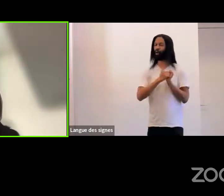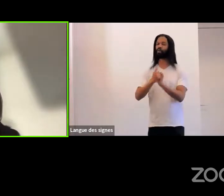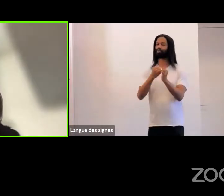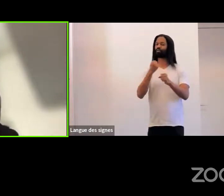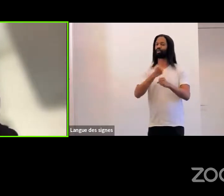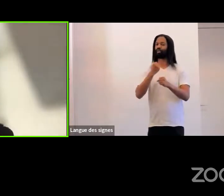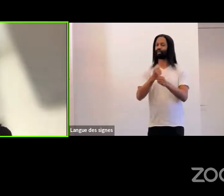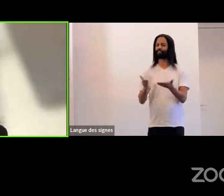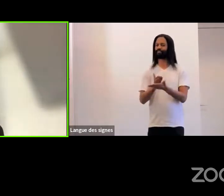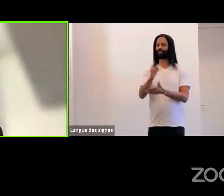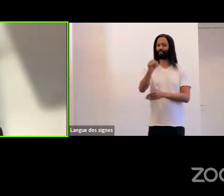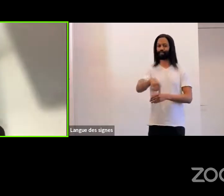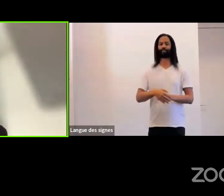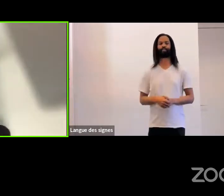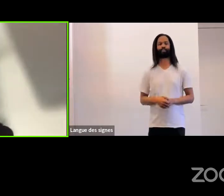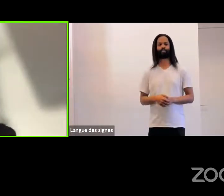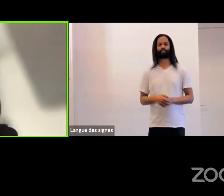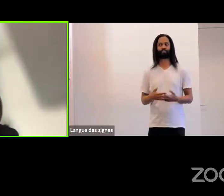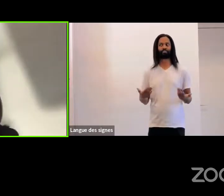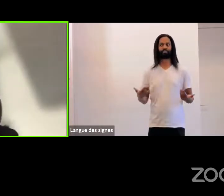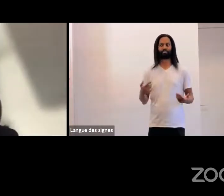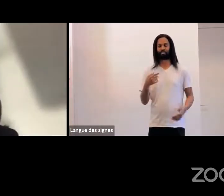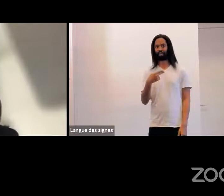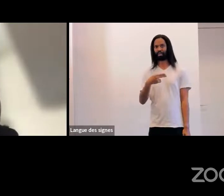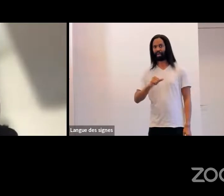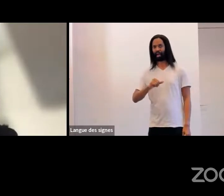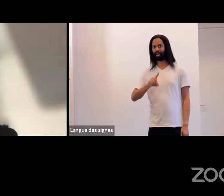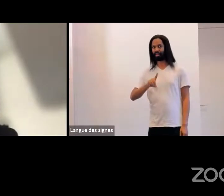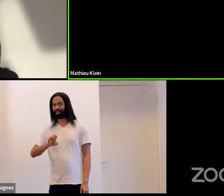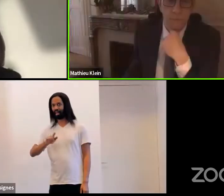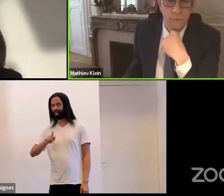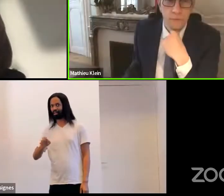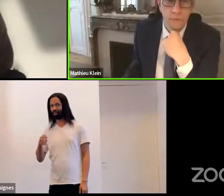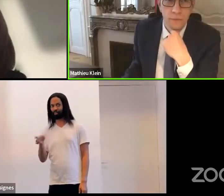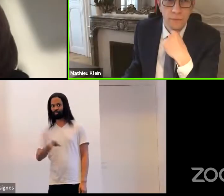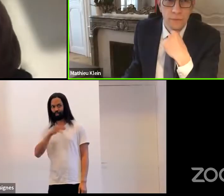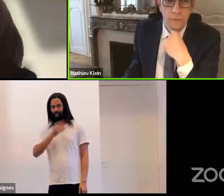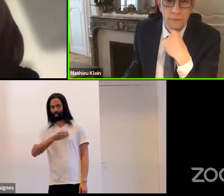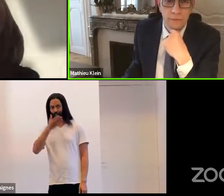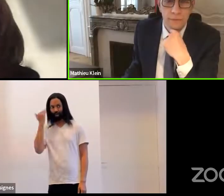Je ne sais pas si nous avons retrouvé Nadège. Je crois qu'elle est revenue.